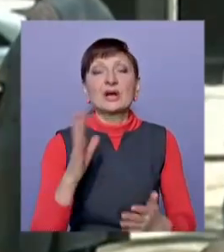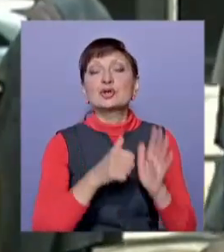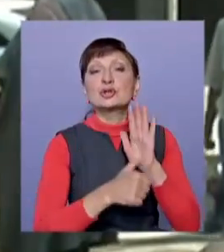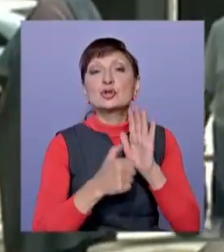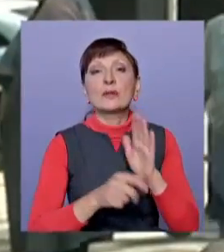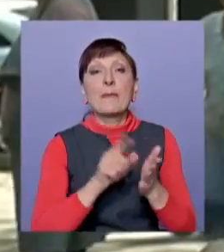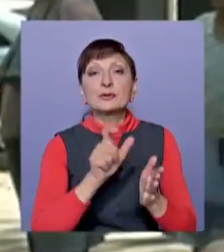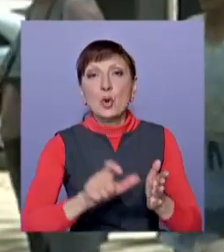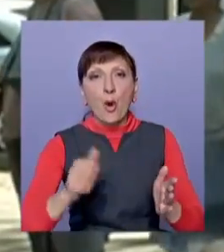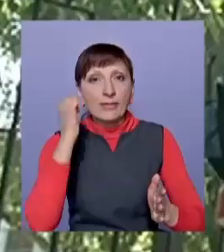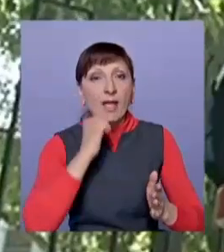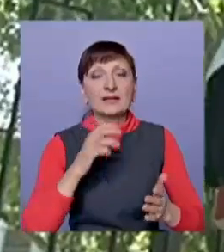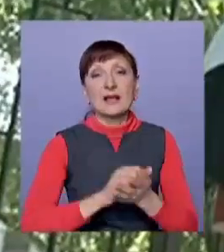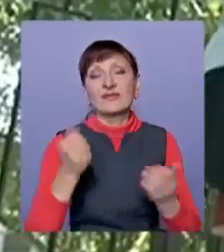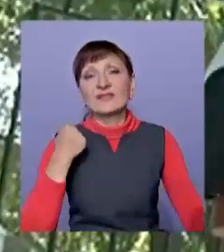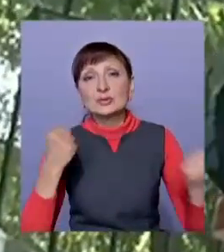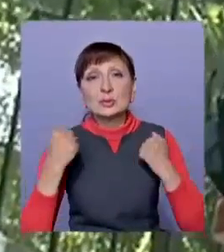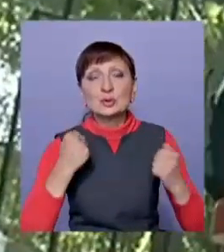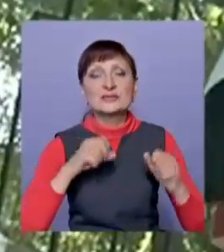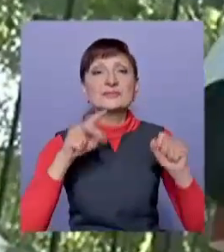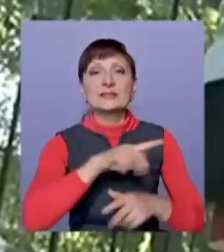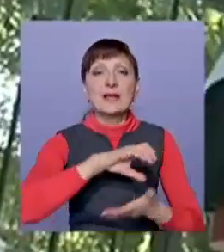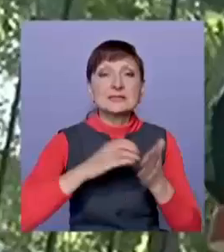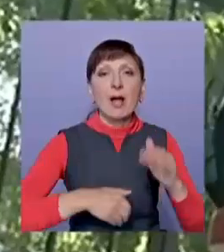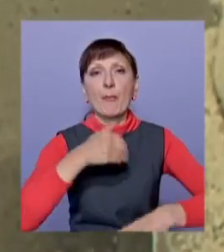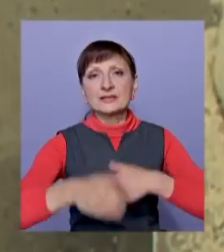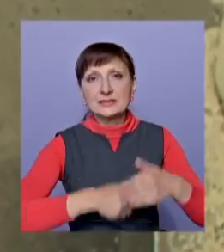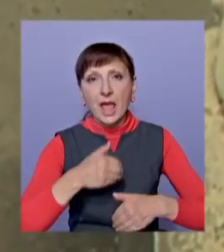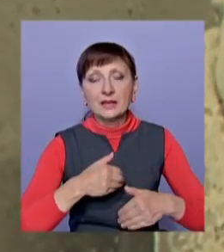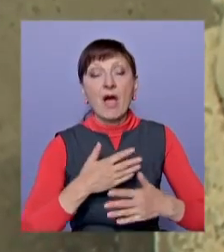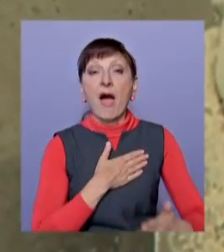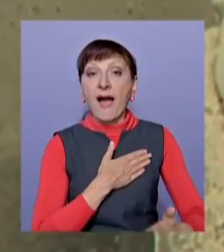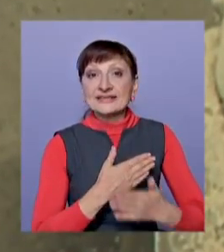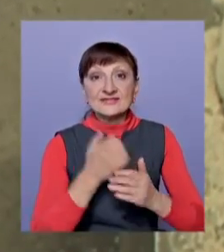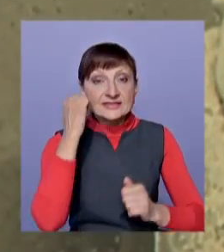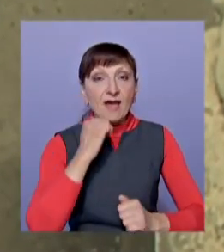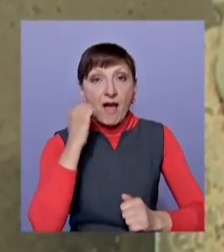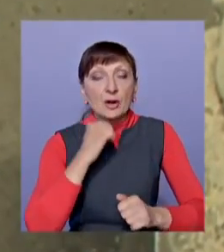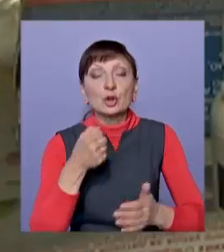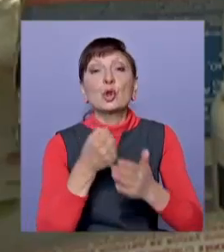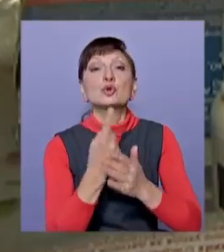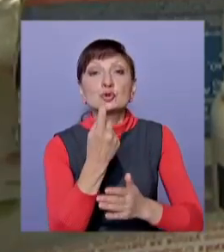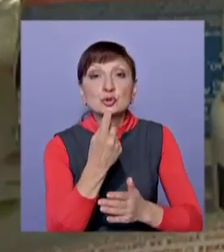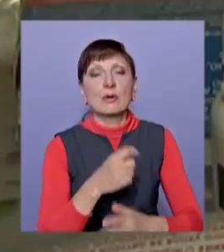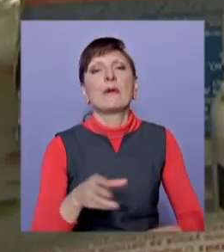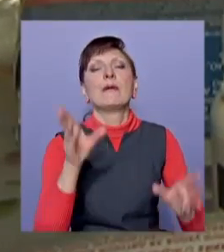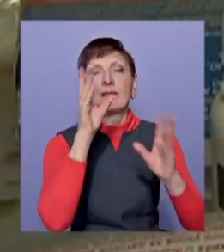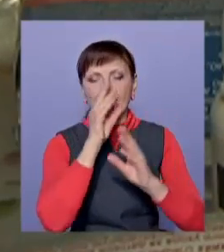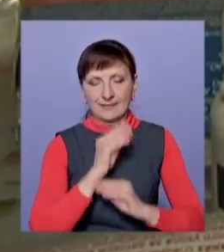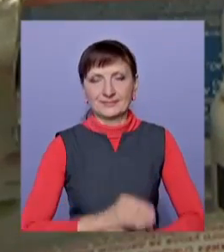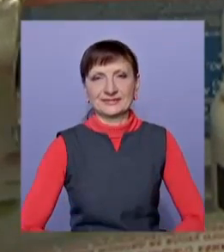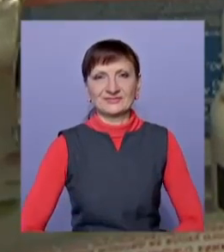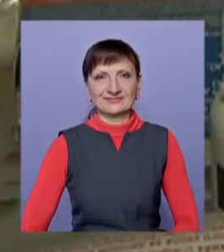600 пенсионеров занимаются физкультурой в тренажерных залах и бассейнах. Ведь с активной старостью дожить до 100 шансов гораздо